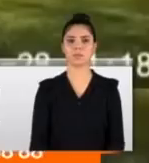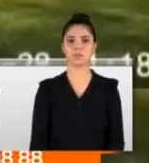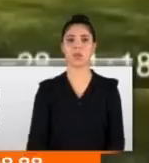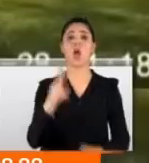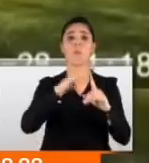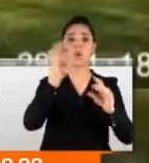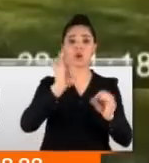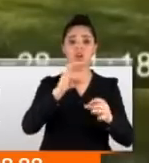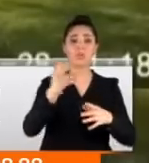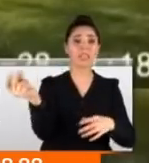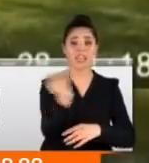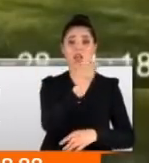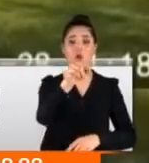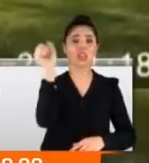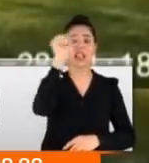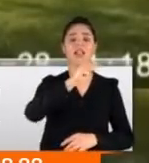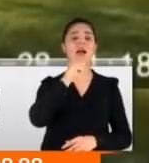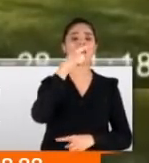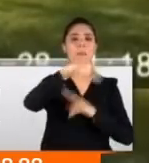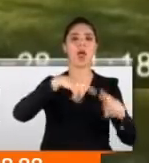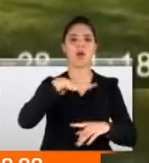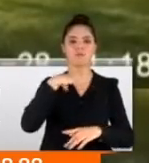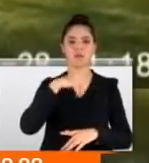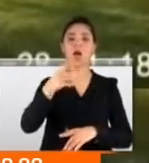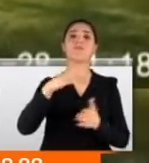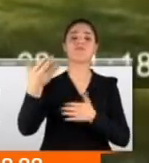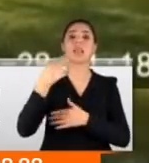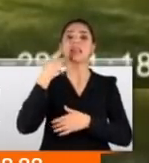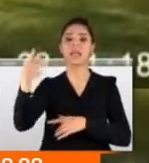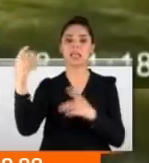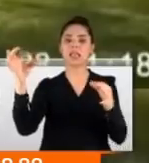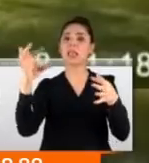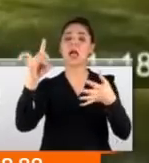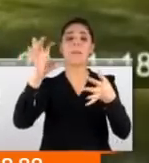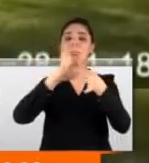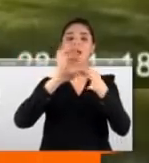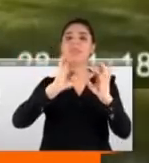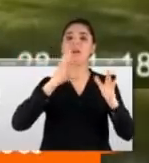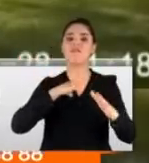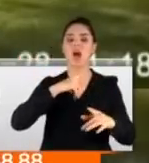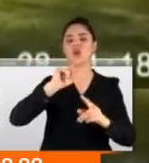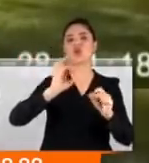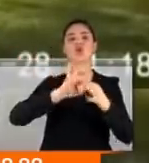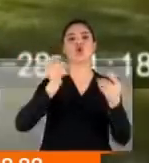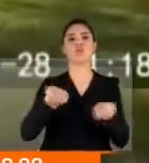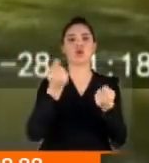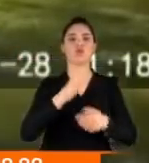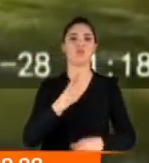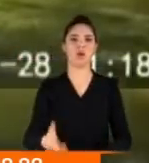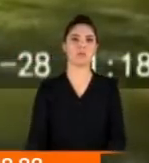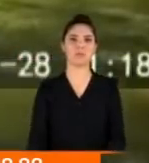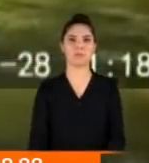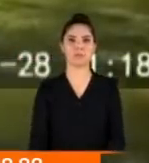Polis şimdi izini kaybettiren saldırganın peşinde. Bir yandan da kadınla bağlantılarını çözmeye çalışıyor.